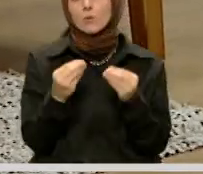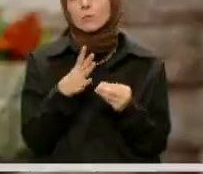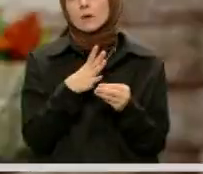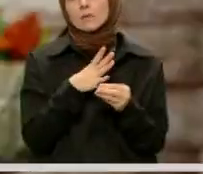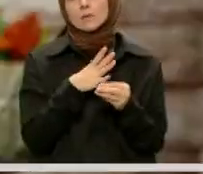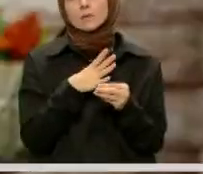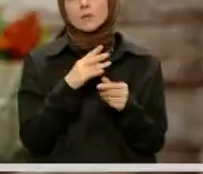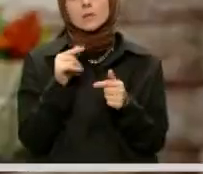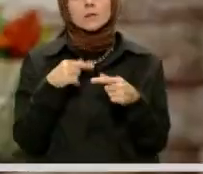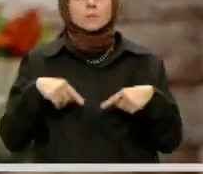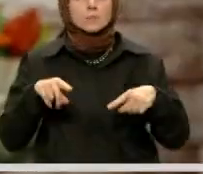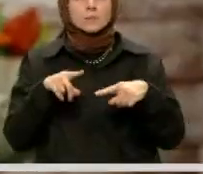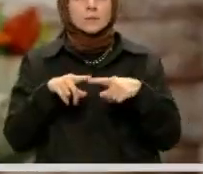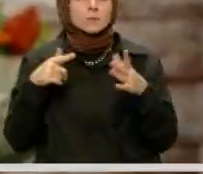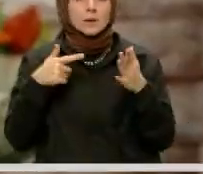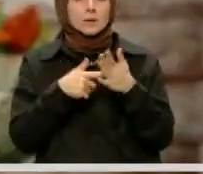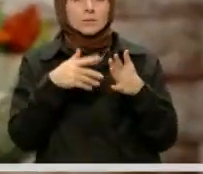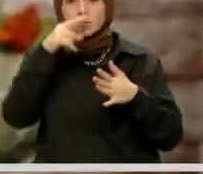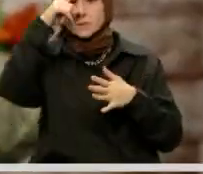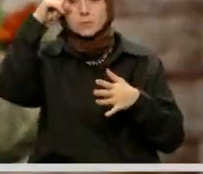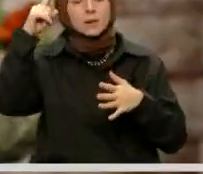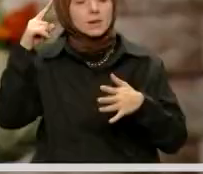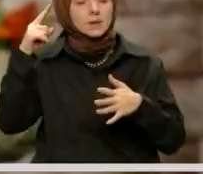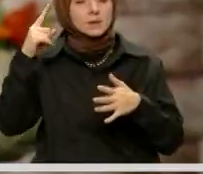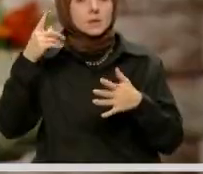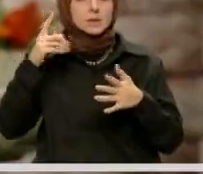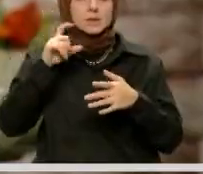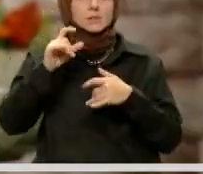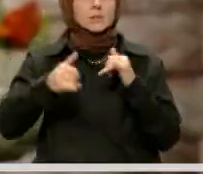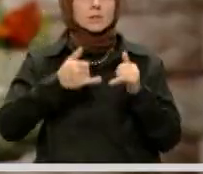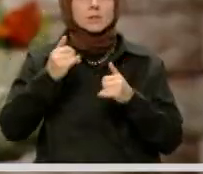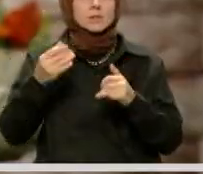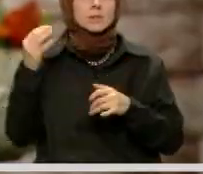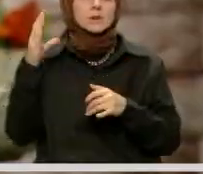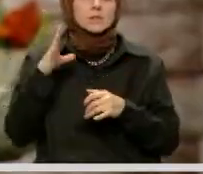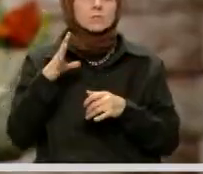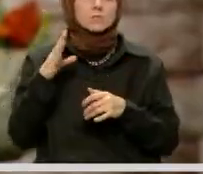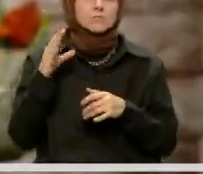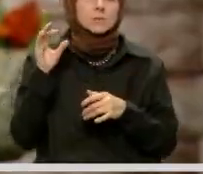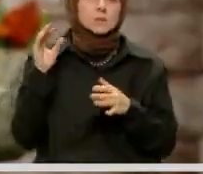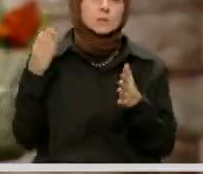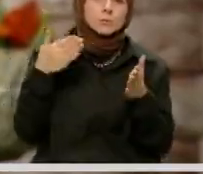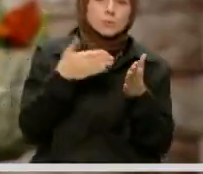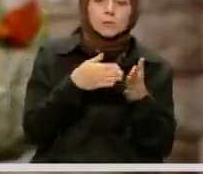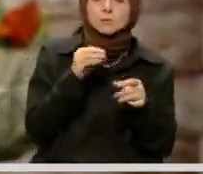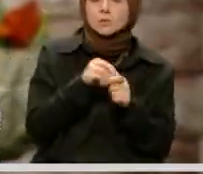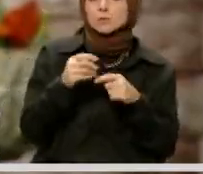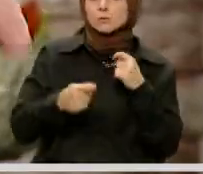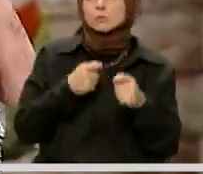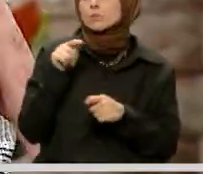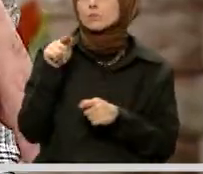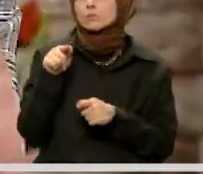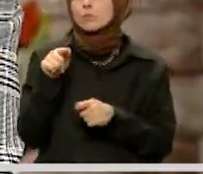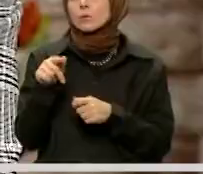rehberidir. Bizim hedefimiz belli, menzilimiz belli. Cennete varmak için uğraşıyoruz. Oraya götürecek yol